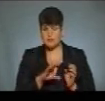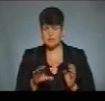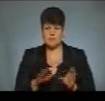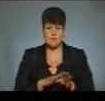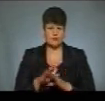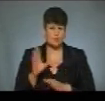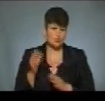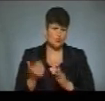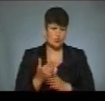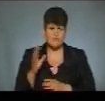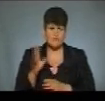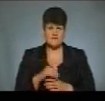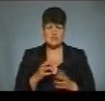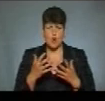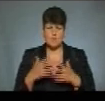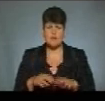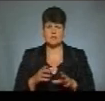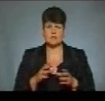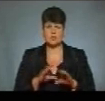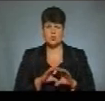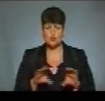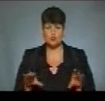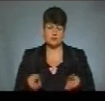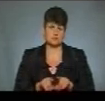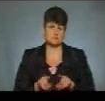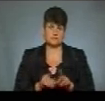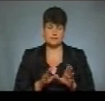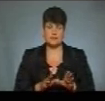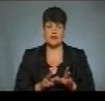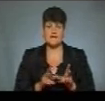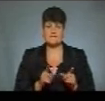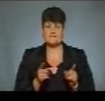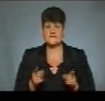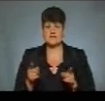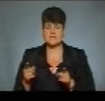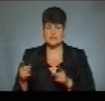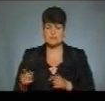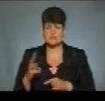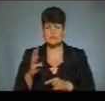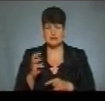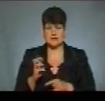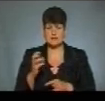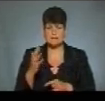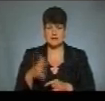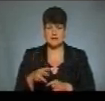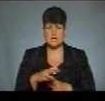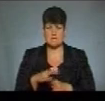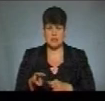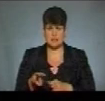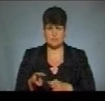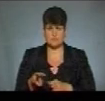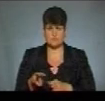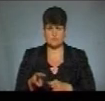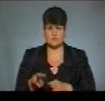нове все обладнання і труби і тому подібне. На відрізку кладеться 350 метрів,